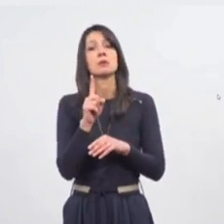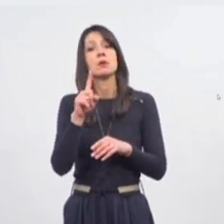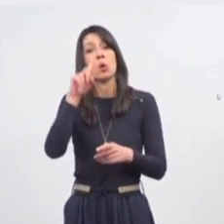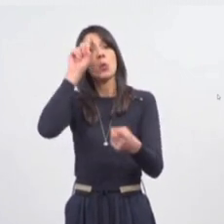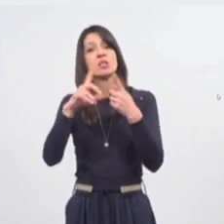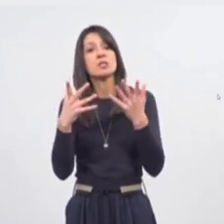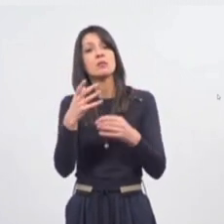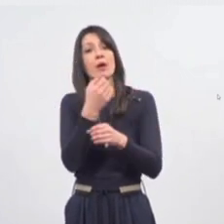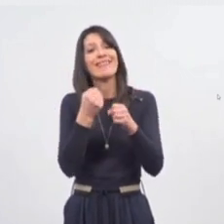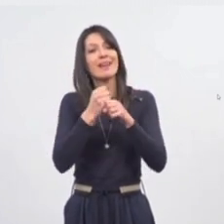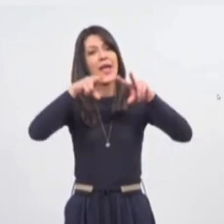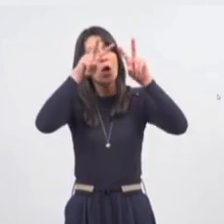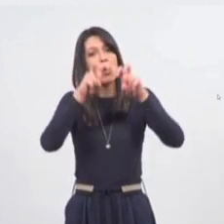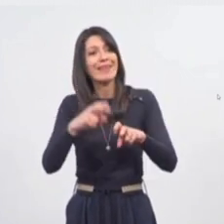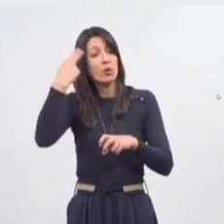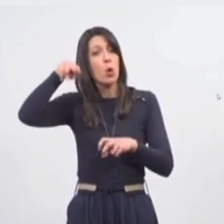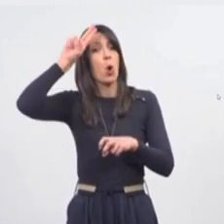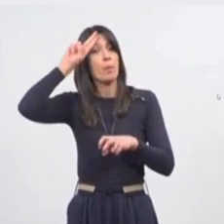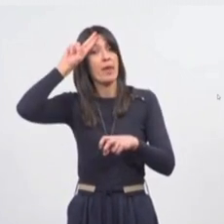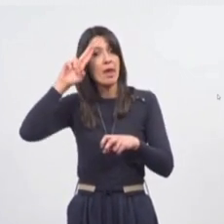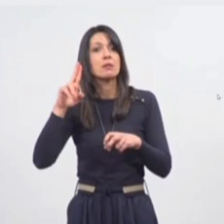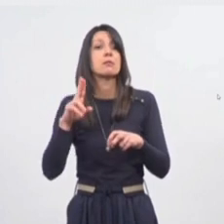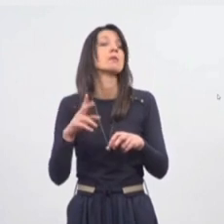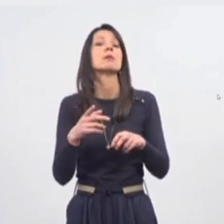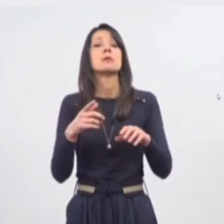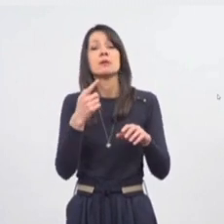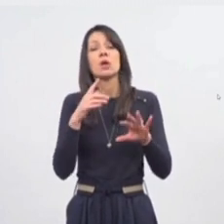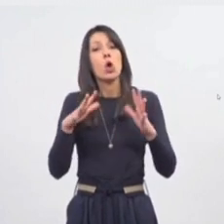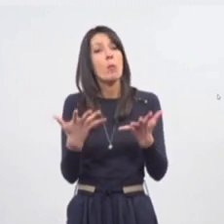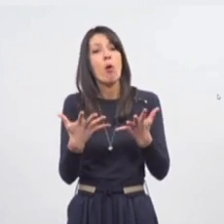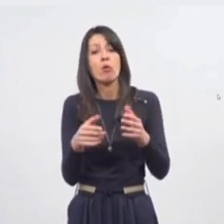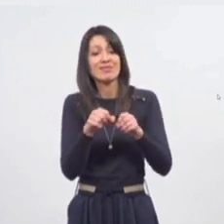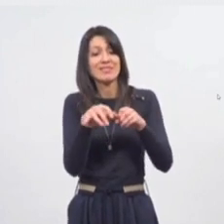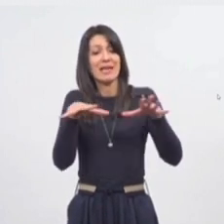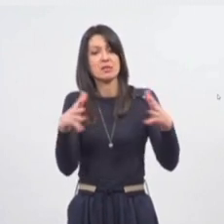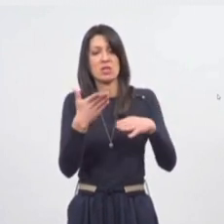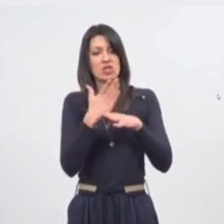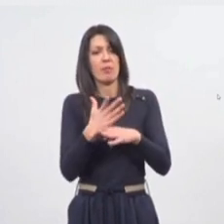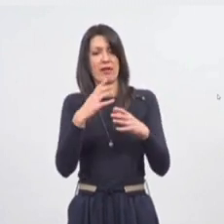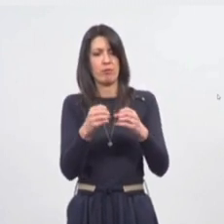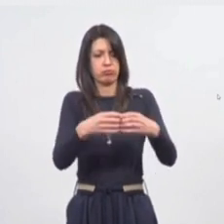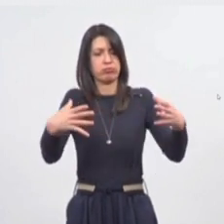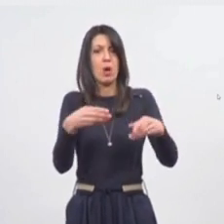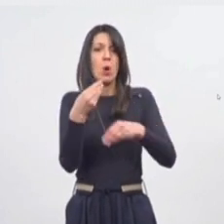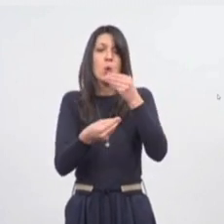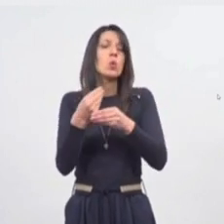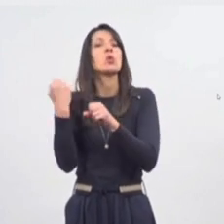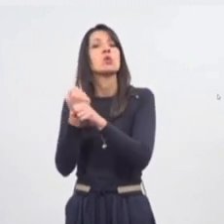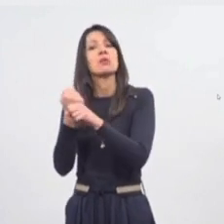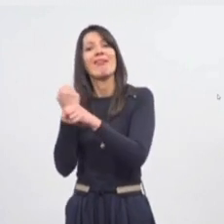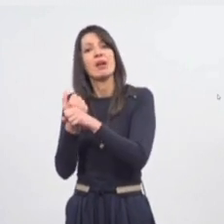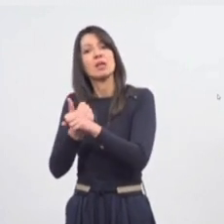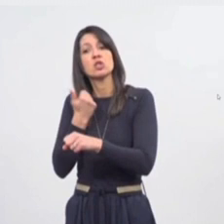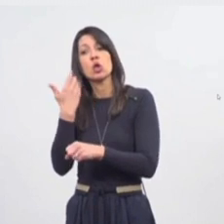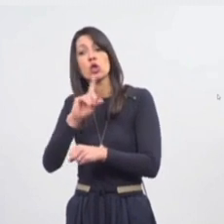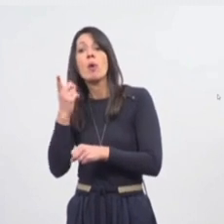à dimension européenne, qu'il s'agisse d'un renforcement des réseaux existants ou d'un travail renforcé avec certains pays